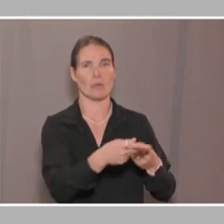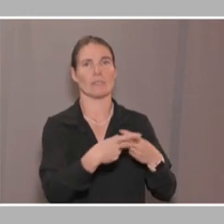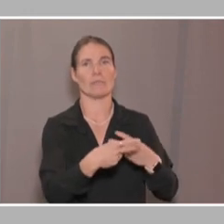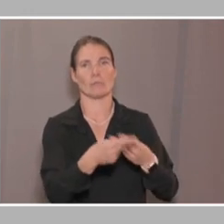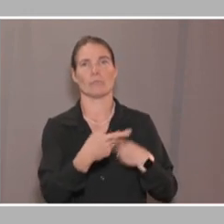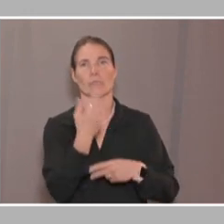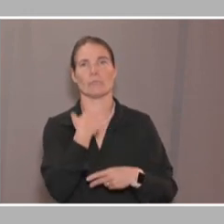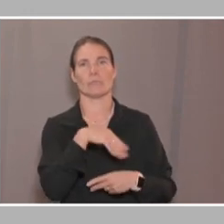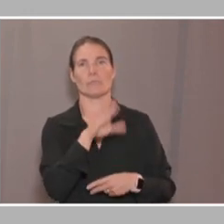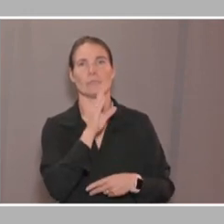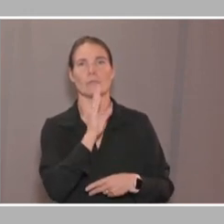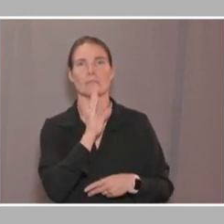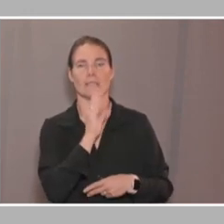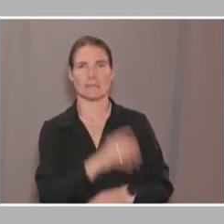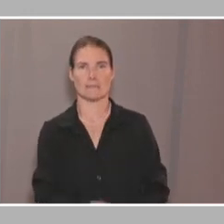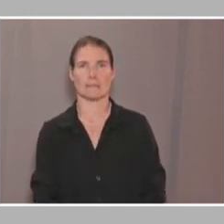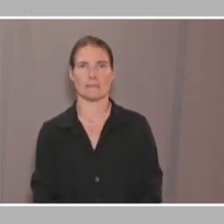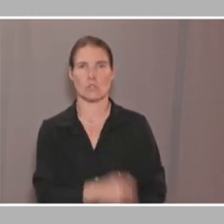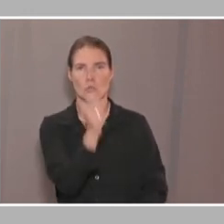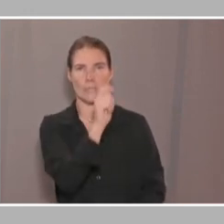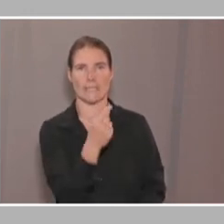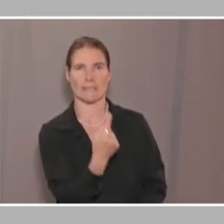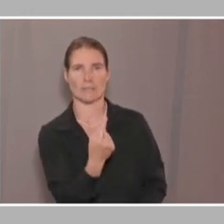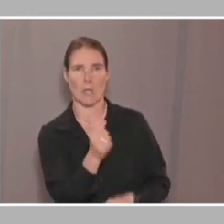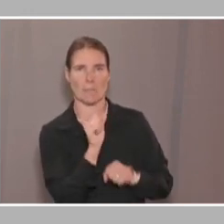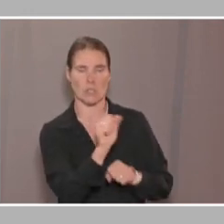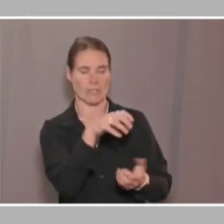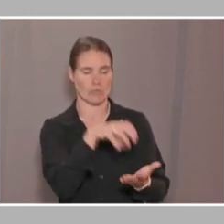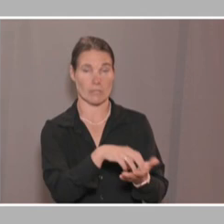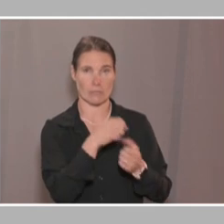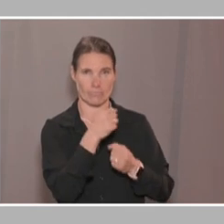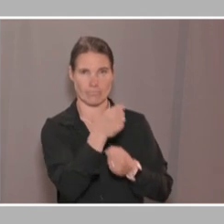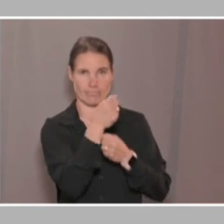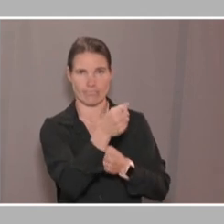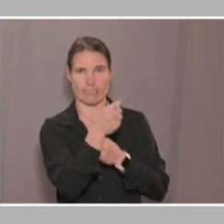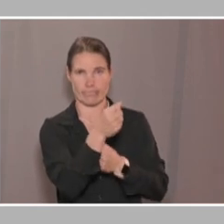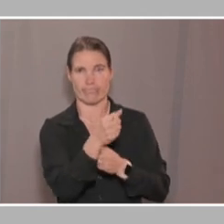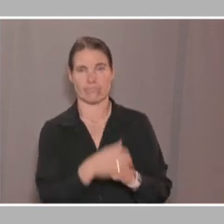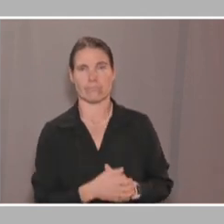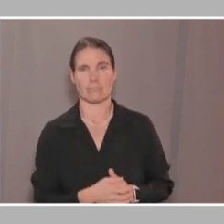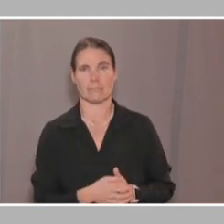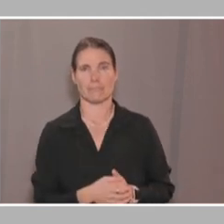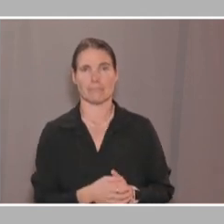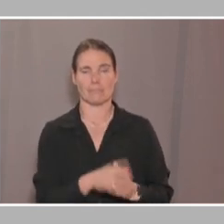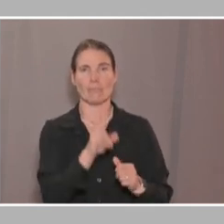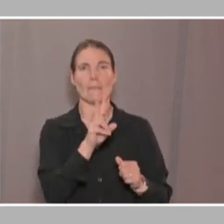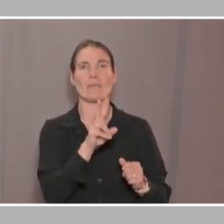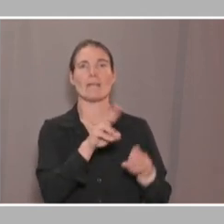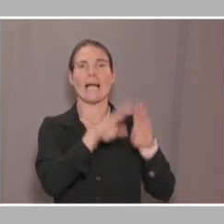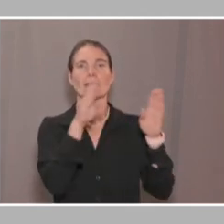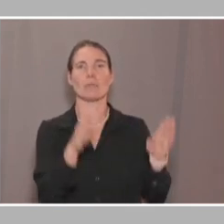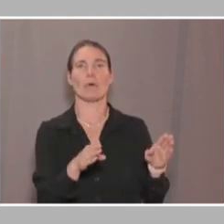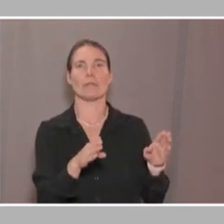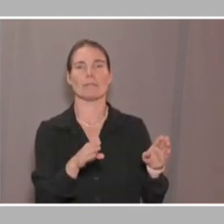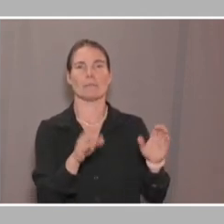zu verhindern. Studierende marschierten in die Stadt, besetzten Zugänge des Verlagsgebäudes und machten